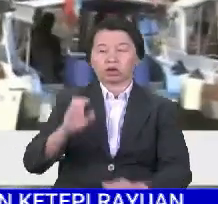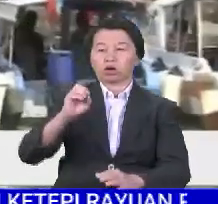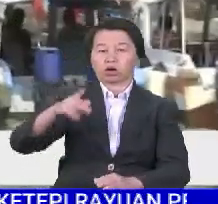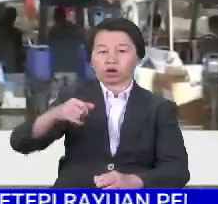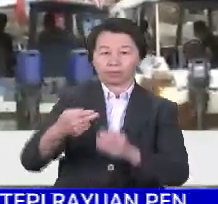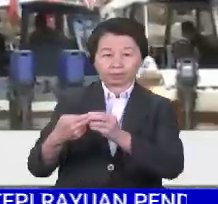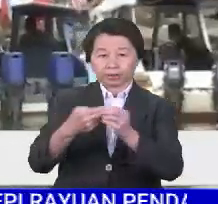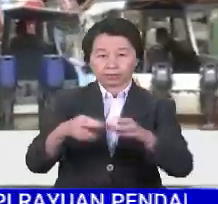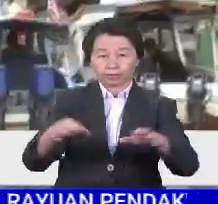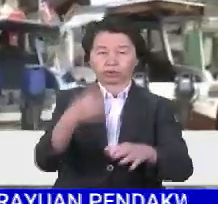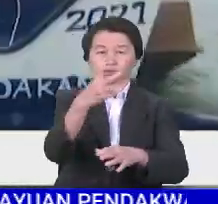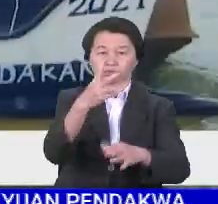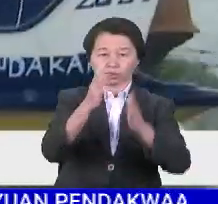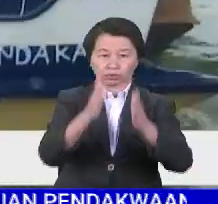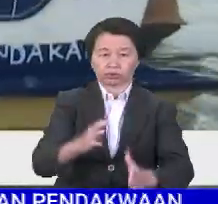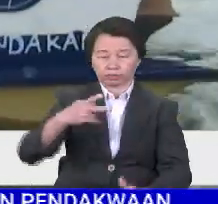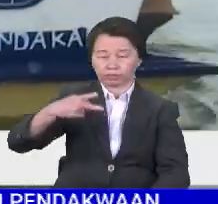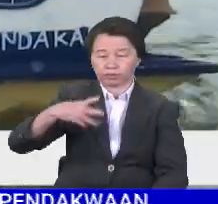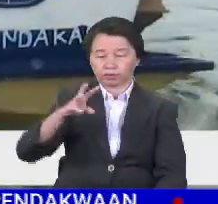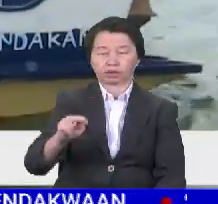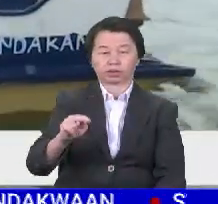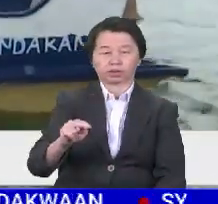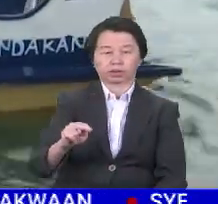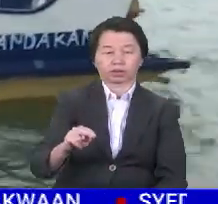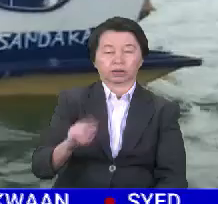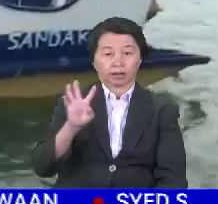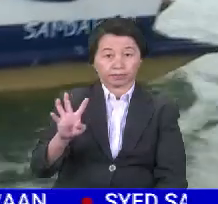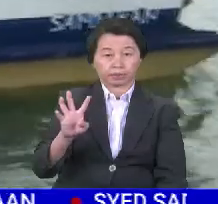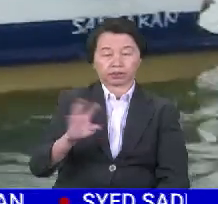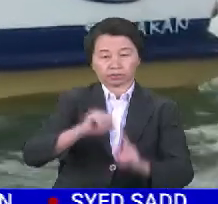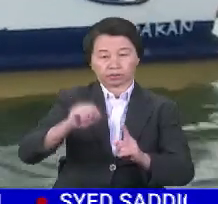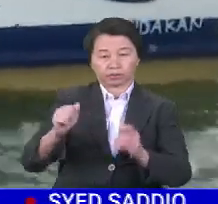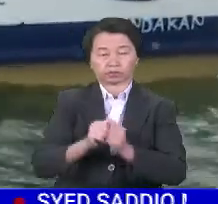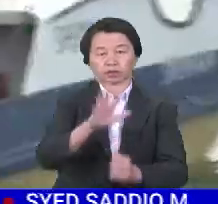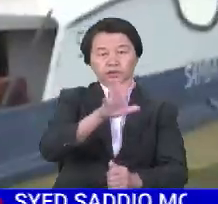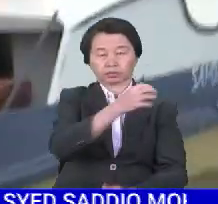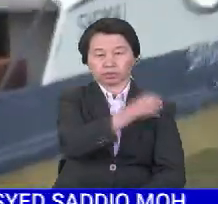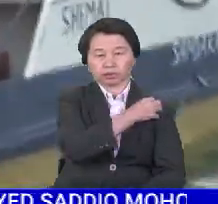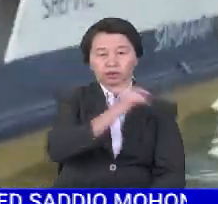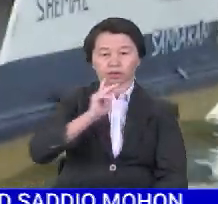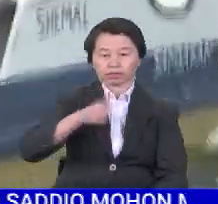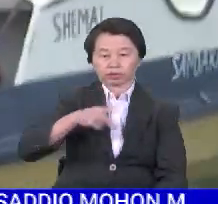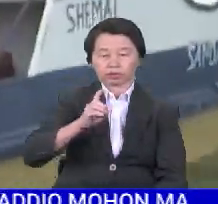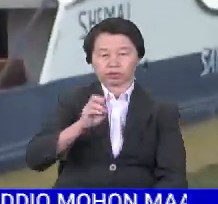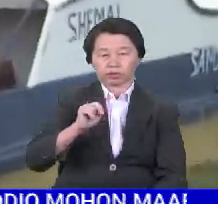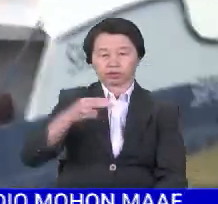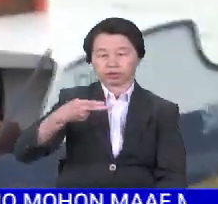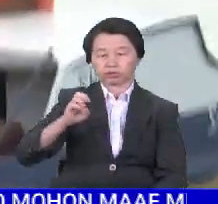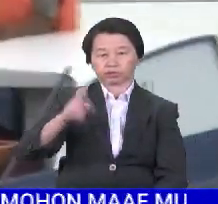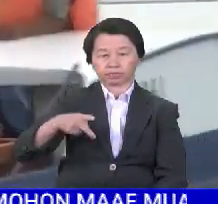berkenaan dijayakan 12 anggota PPM wilayah 4 Sanakan dengan 5 penguatkuasa KPDN HEP